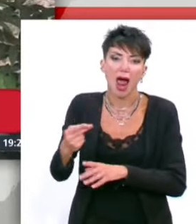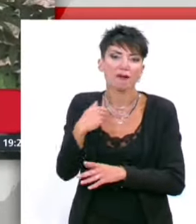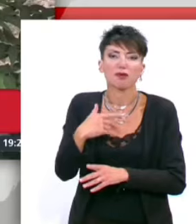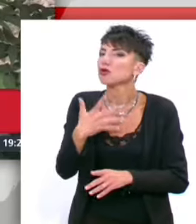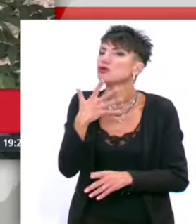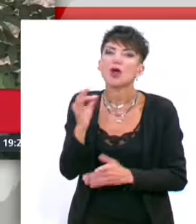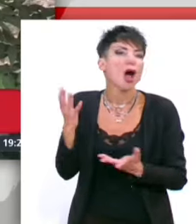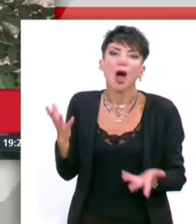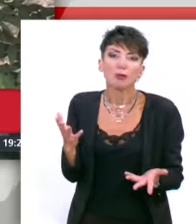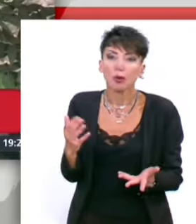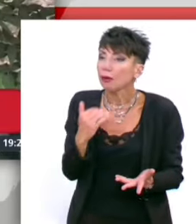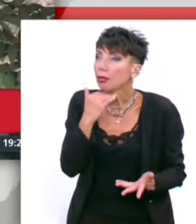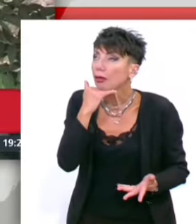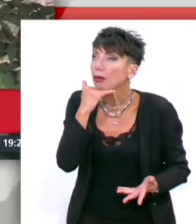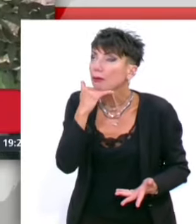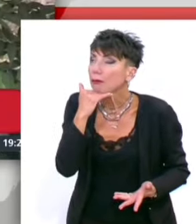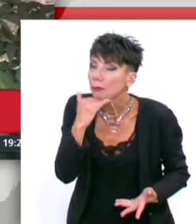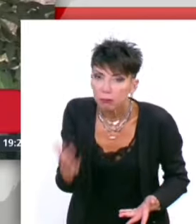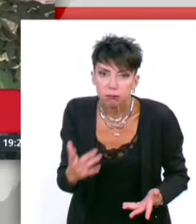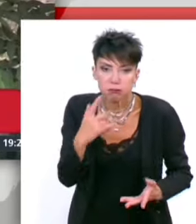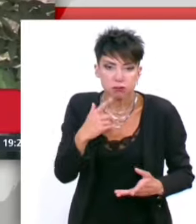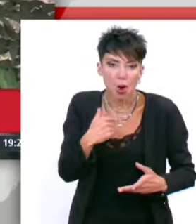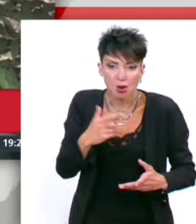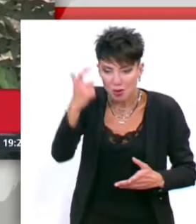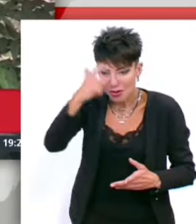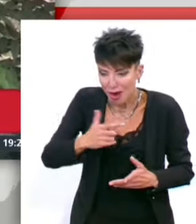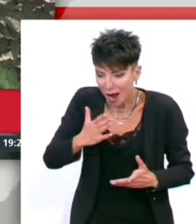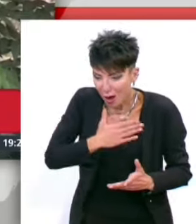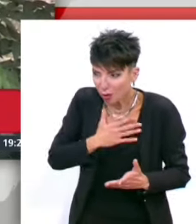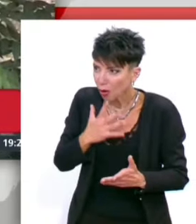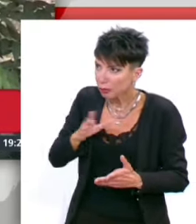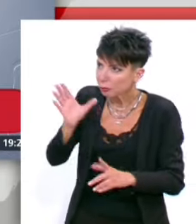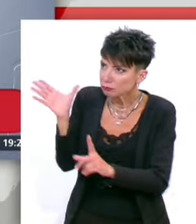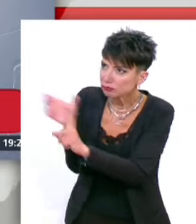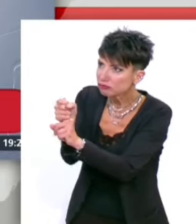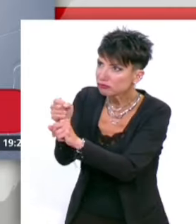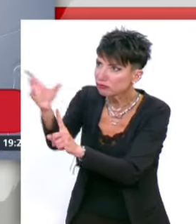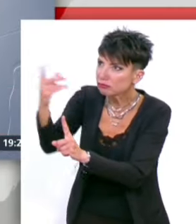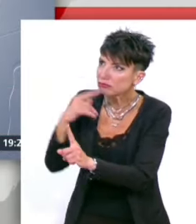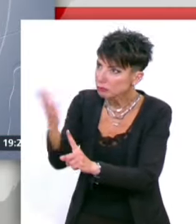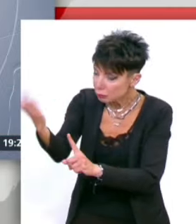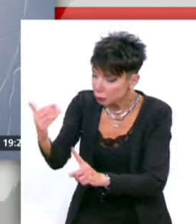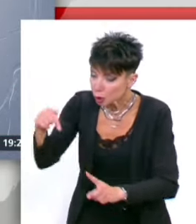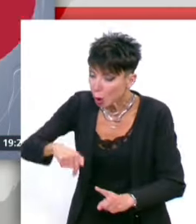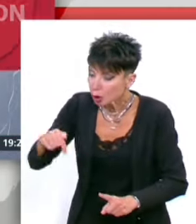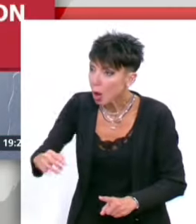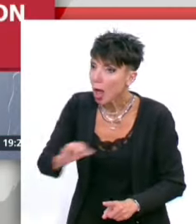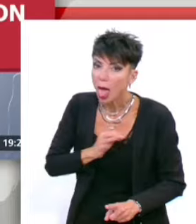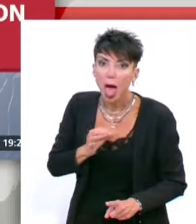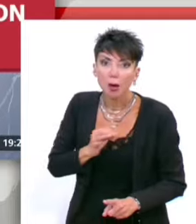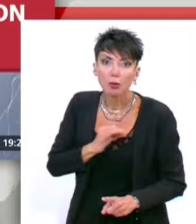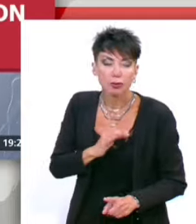Γιατί δεν μπορεί ο παραγωγός να δεσμεύσει τον έμπορο.